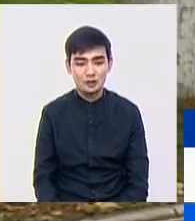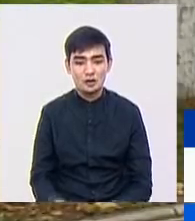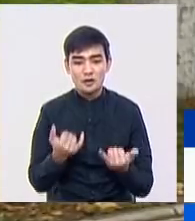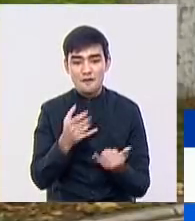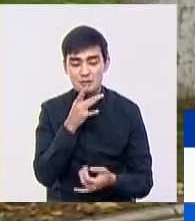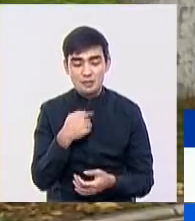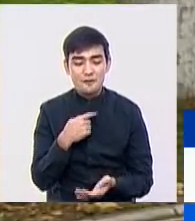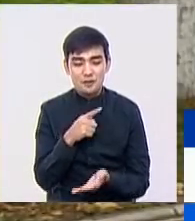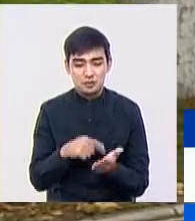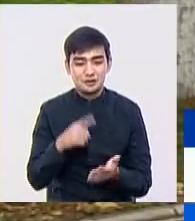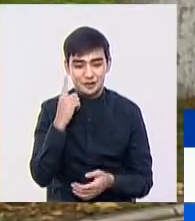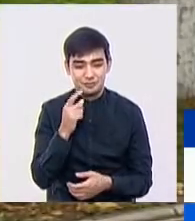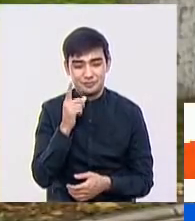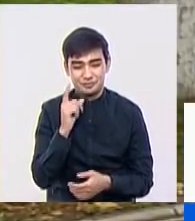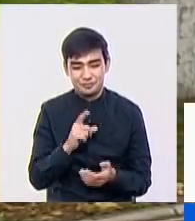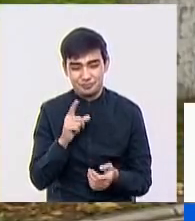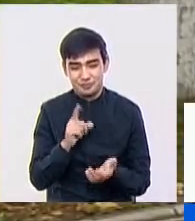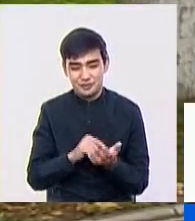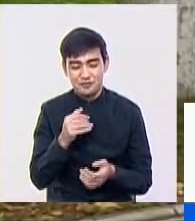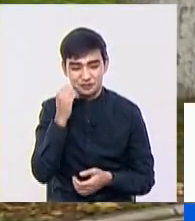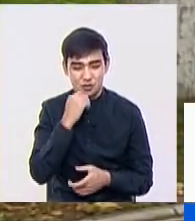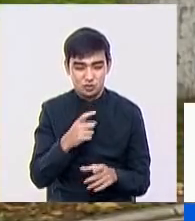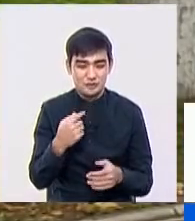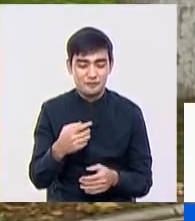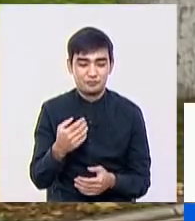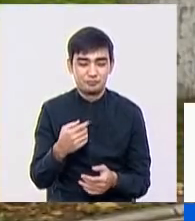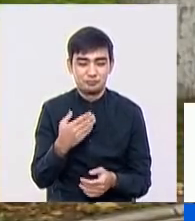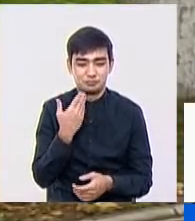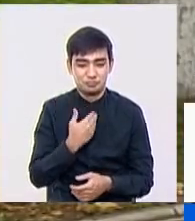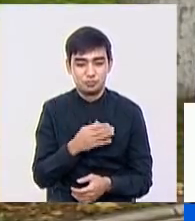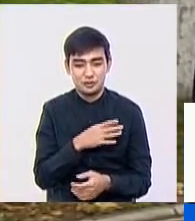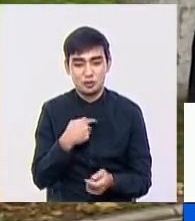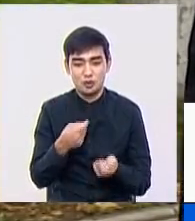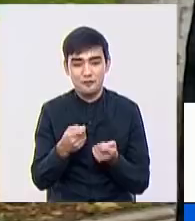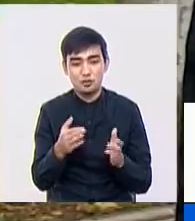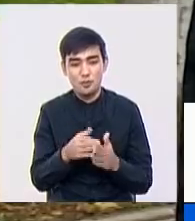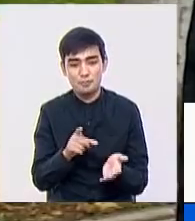Мы этот вопрос знаем, пенсионеры к нам обращались. Сейчас ведутся переговоры с руководством Дома